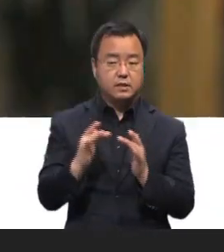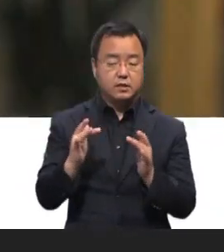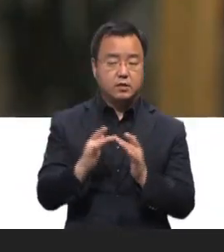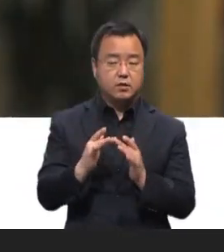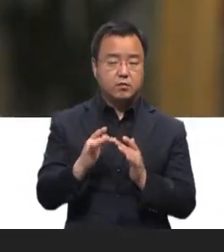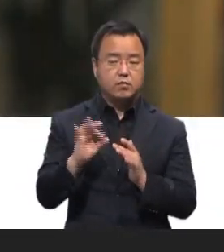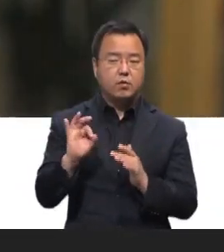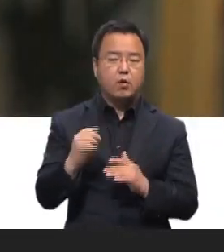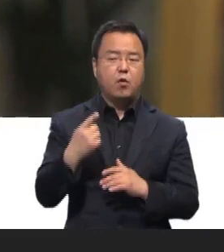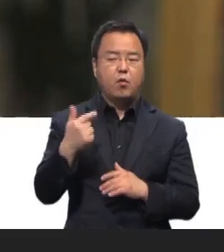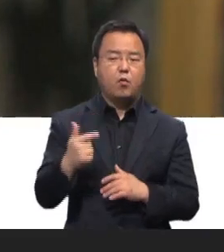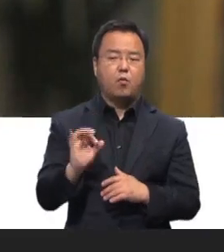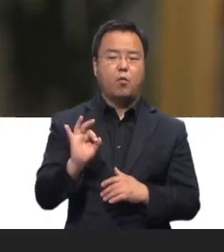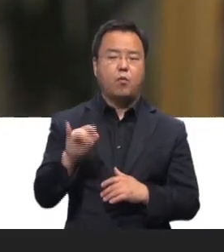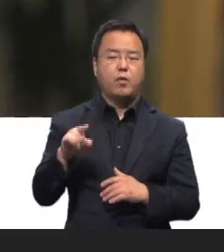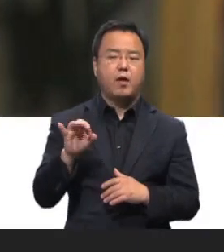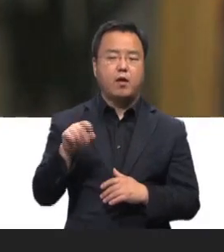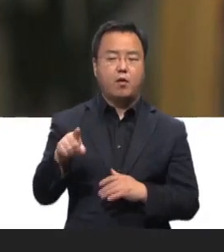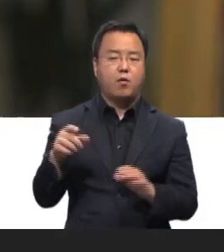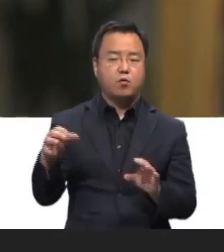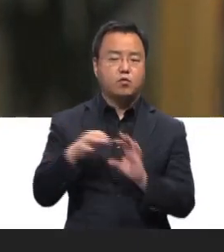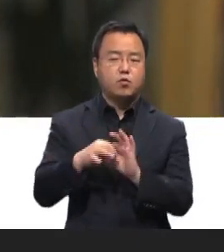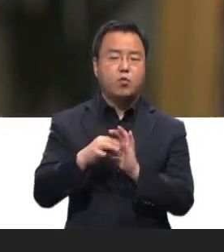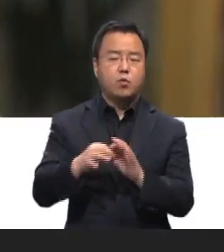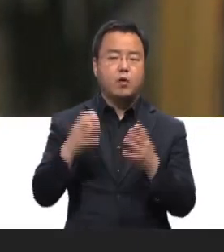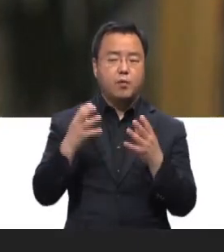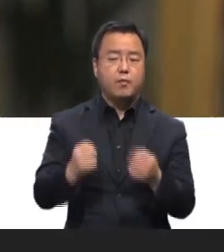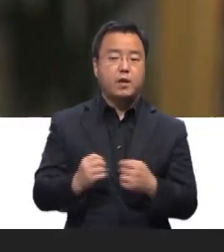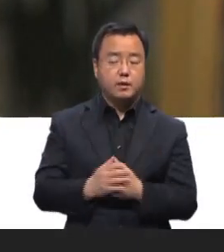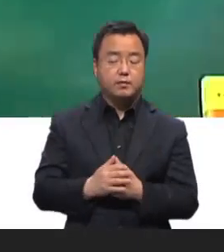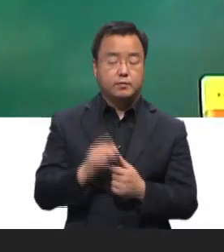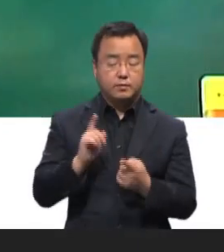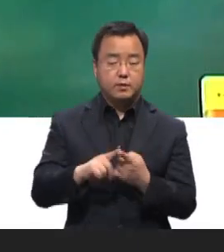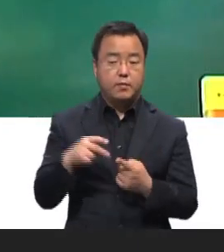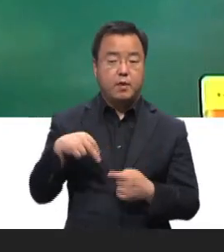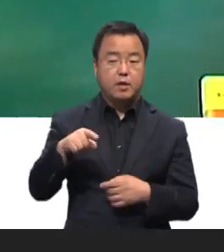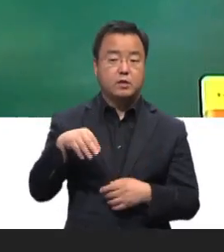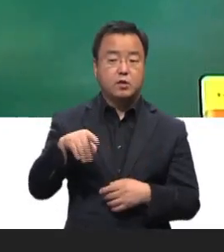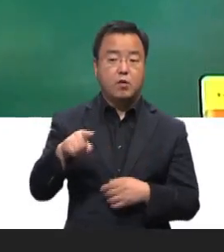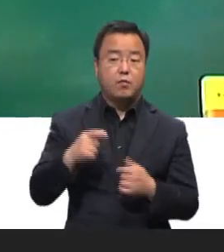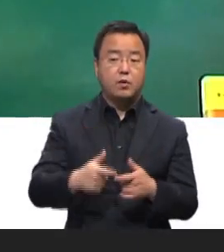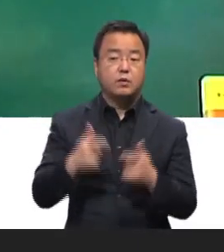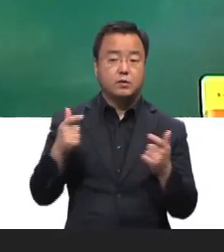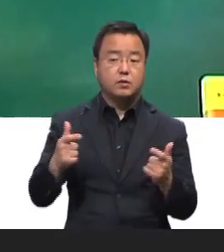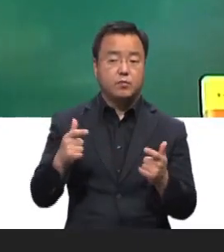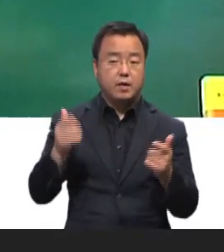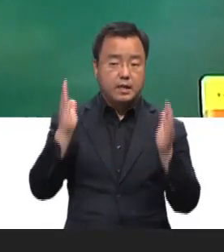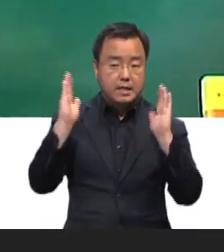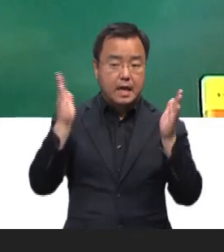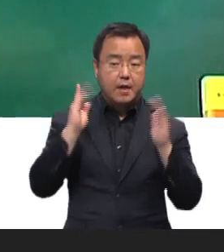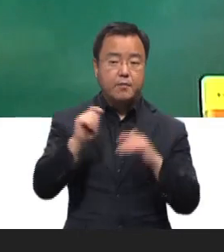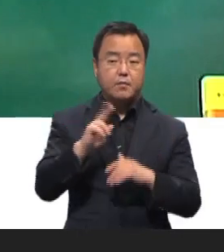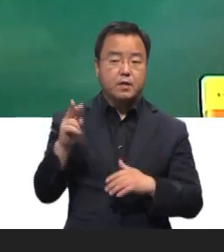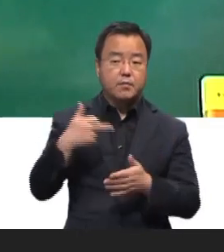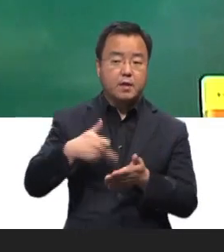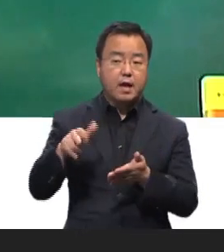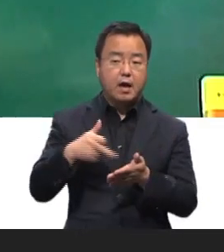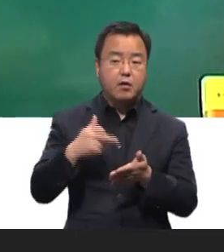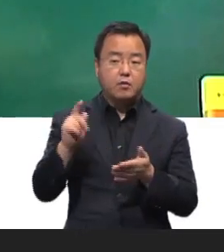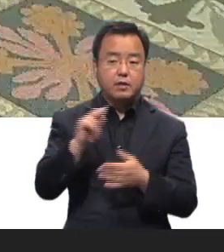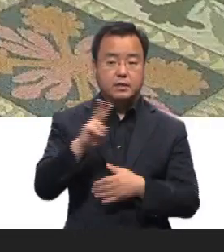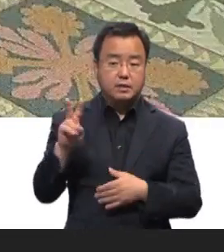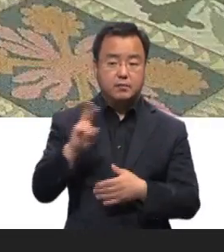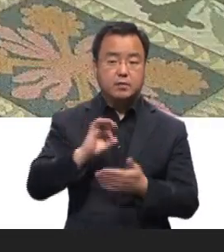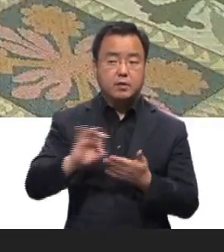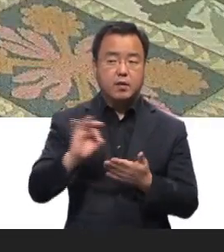온에어 로 접속자 좀 올렸었습니다 그래서 이제 서버를 증설 했고 또 네이버 tv 나 카카오 tv 에서도 보실 수 있게 방영을